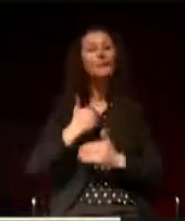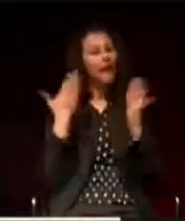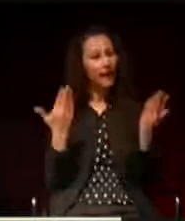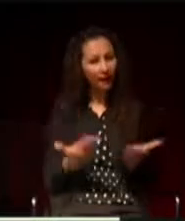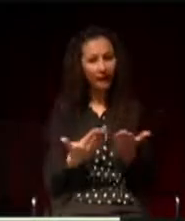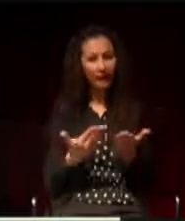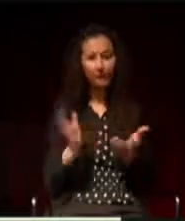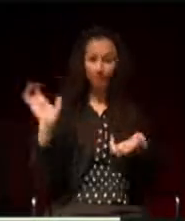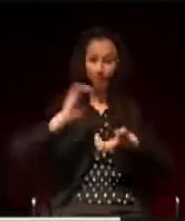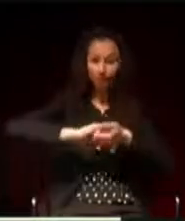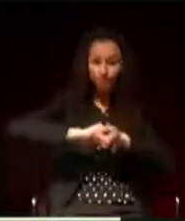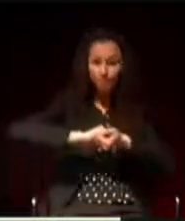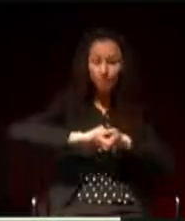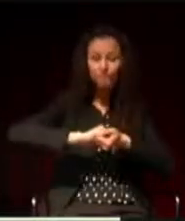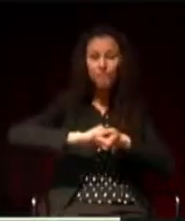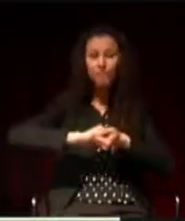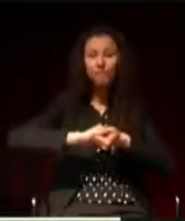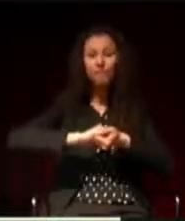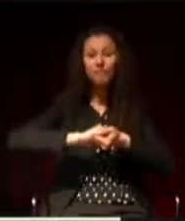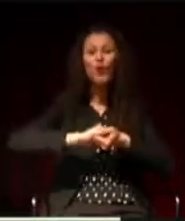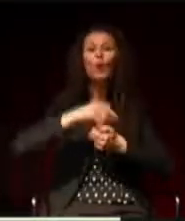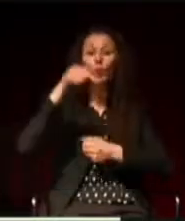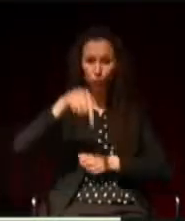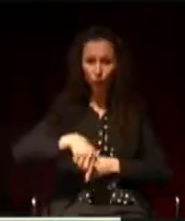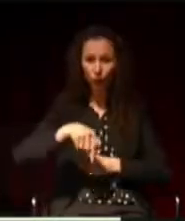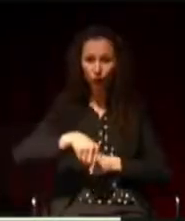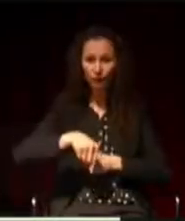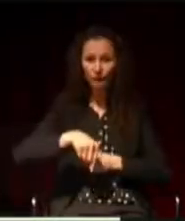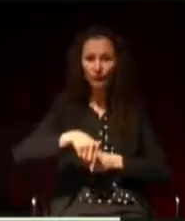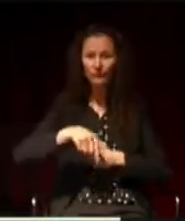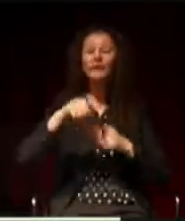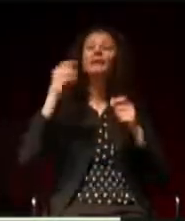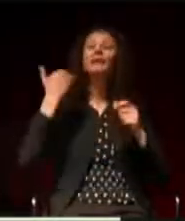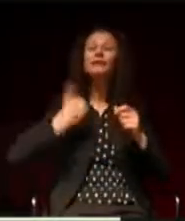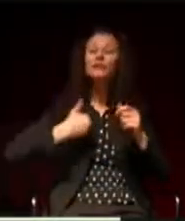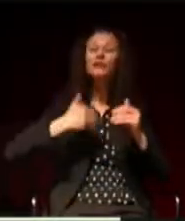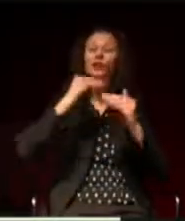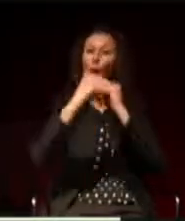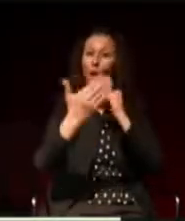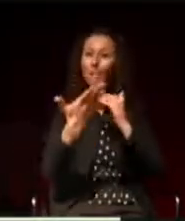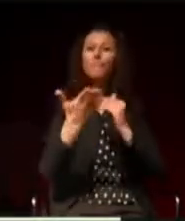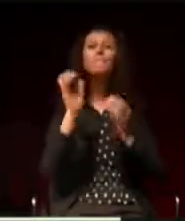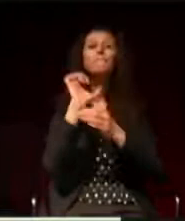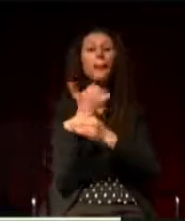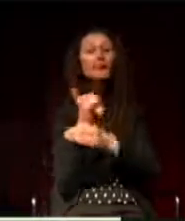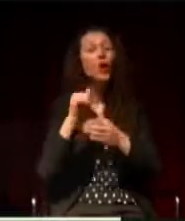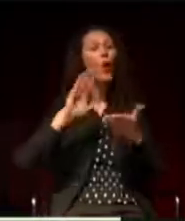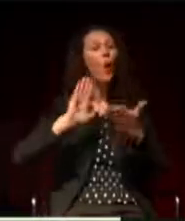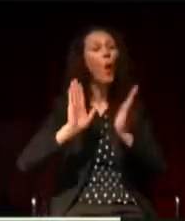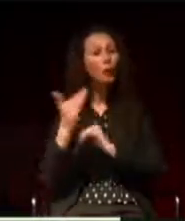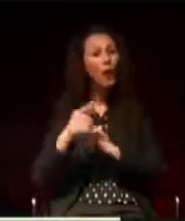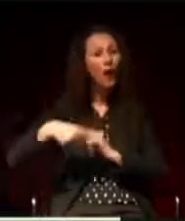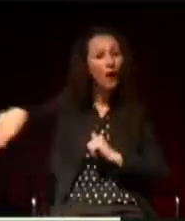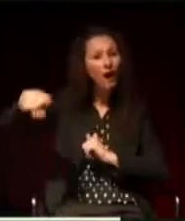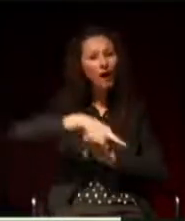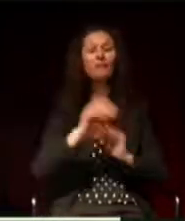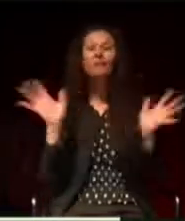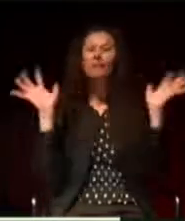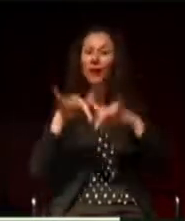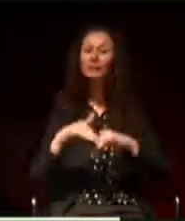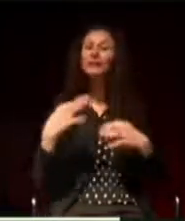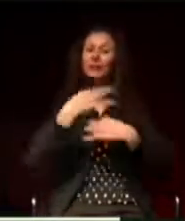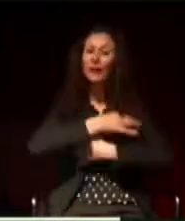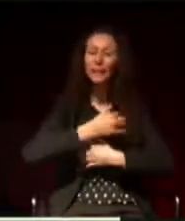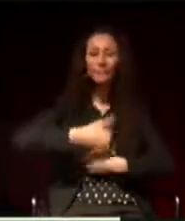ki kenetlenirsek burada STK'larla, meslek odalarıyla hepsiyle ki zaten bir araya gelmişsiniz